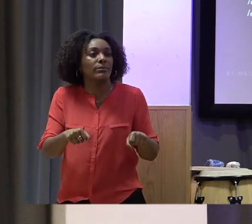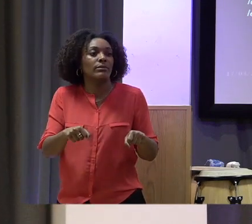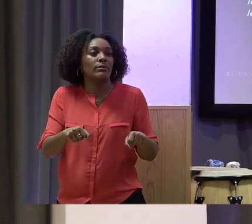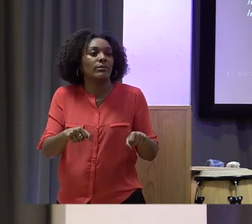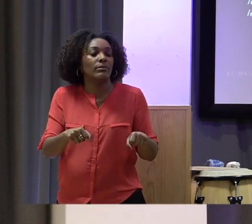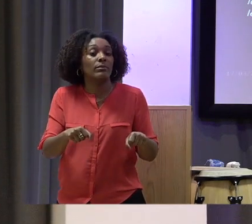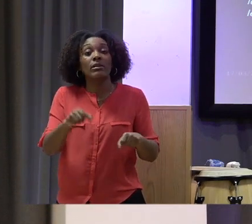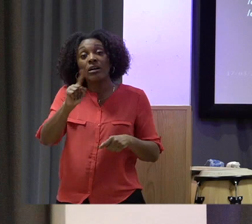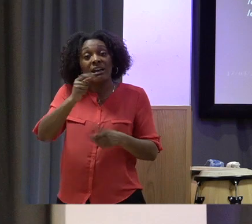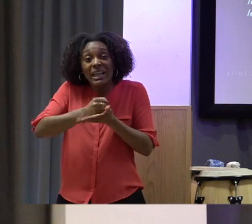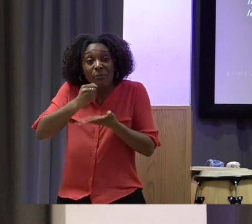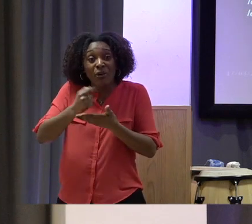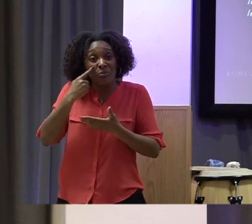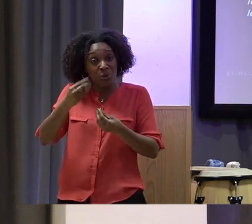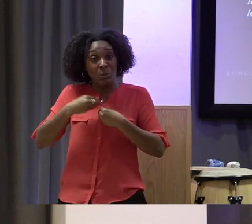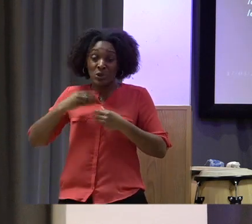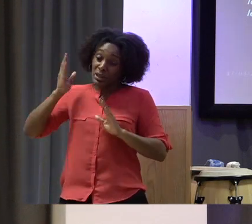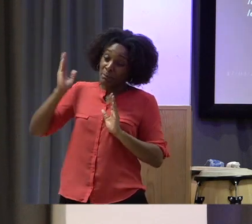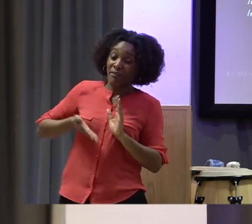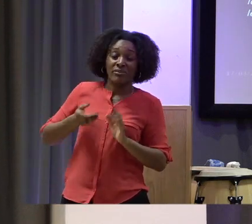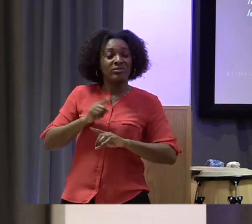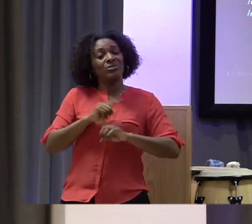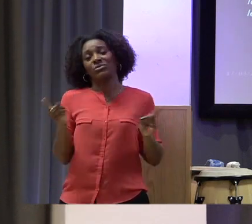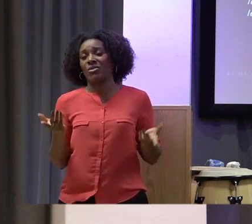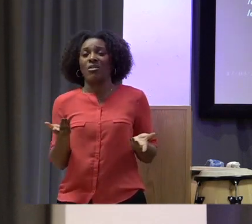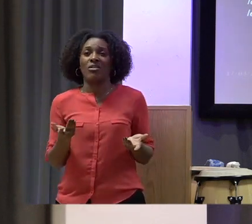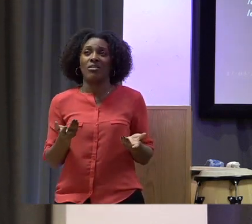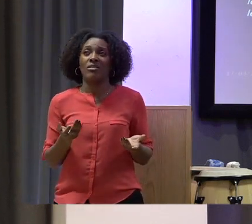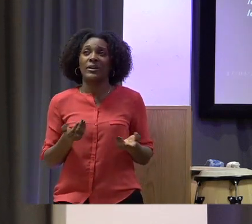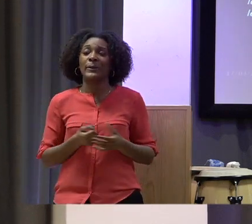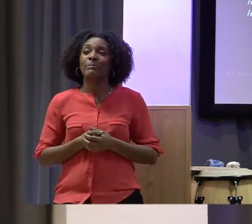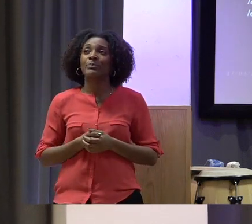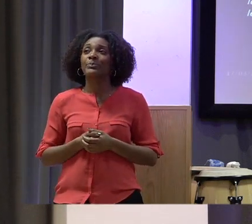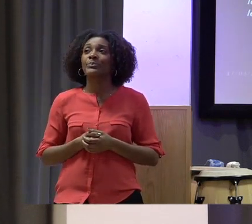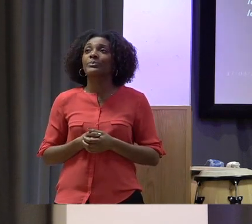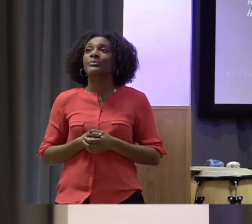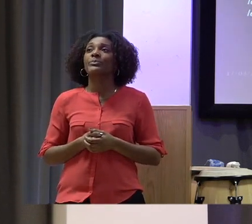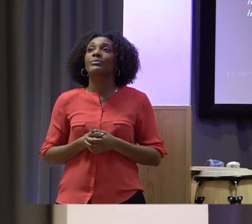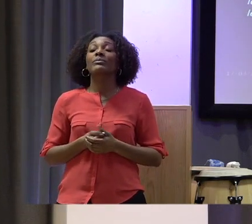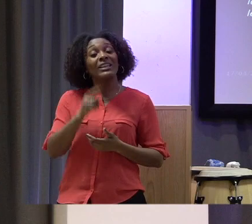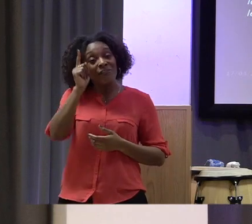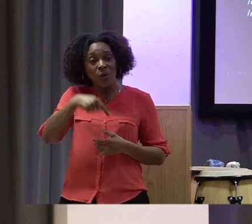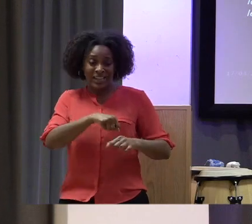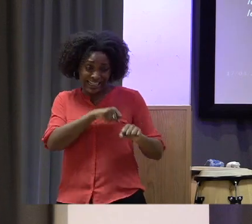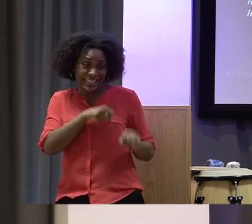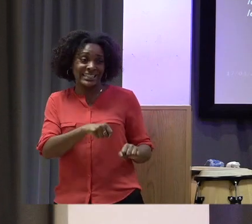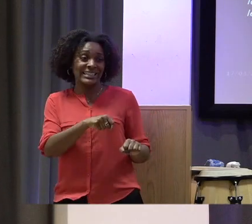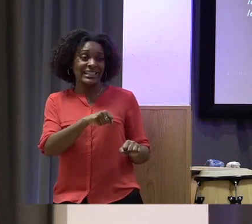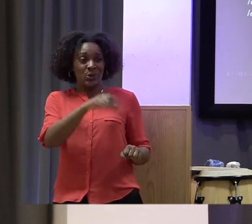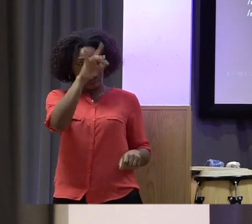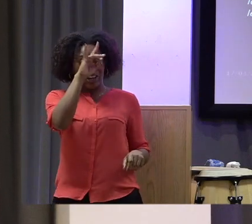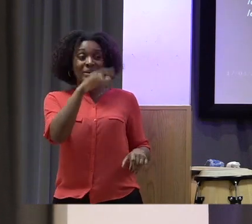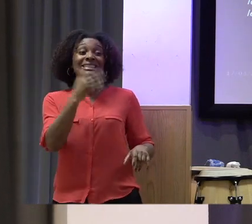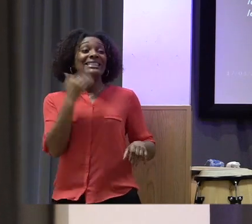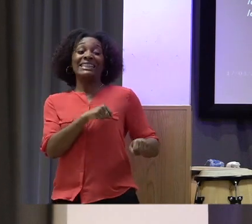l'épreuve n'est pas là pour nous. Dans Jacques, il nous est demandé de nous soumettre à Dieu et de résister au diable, et il fuira